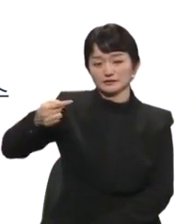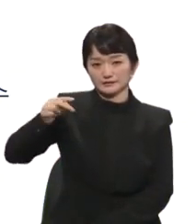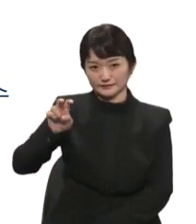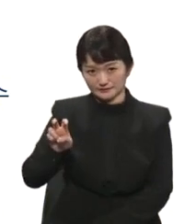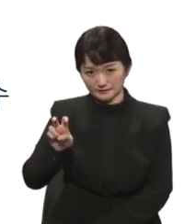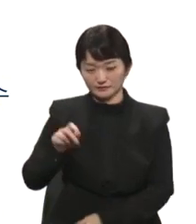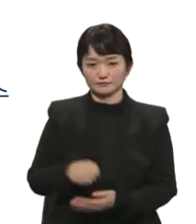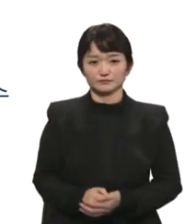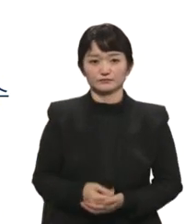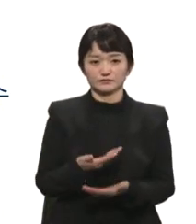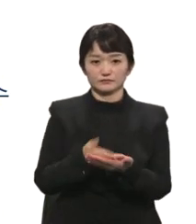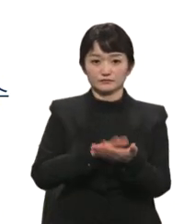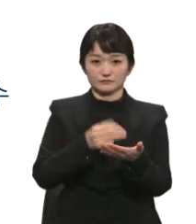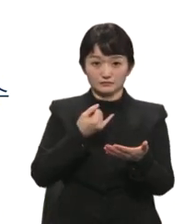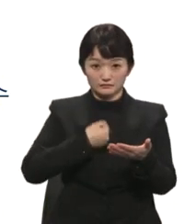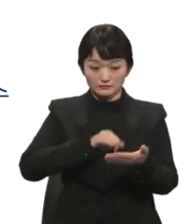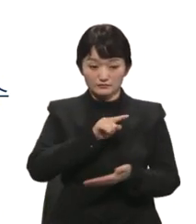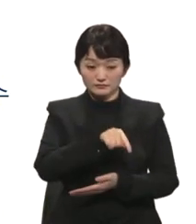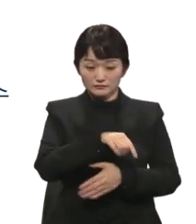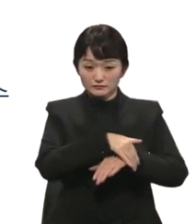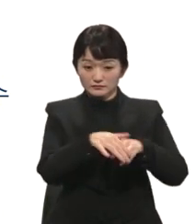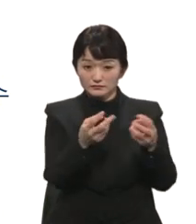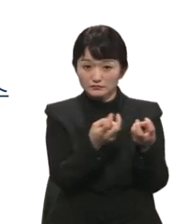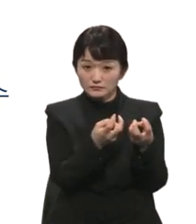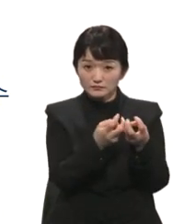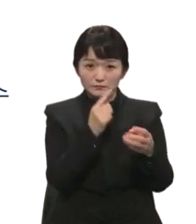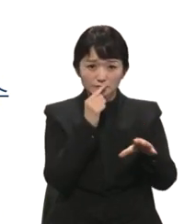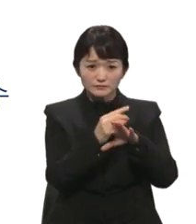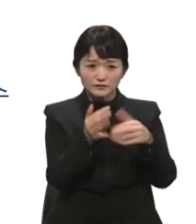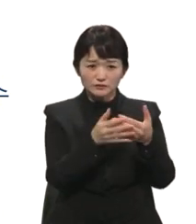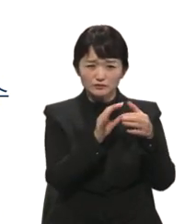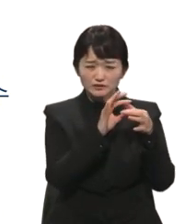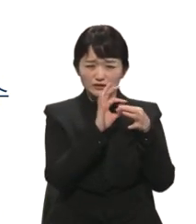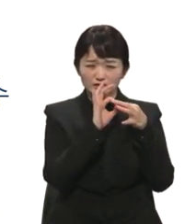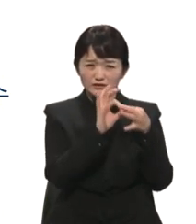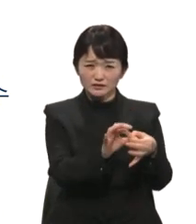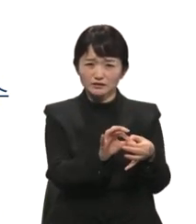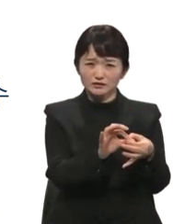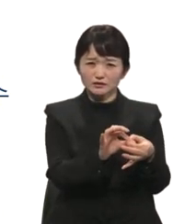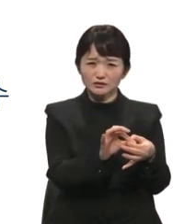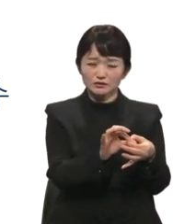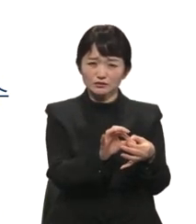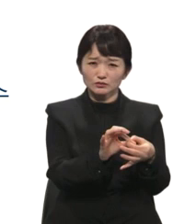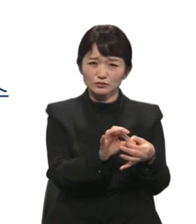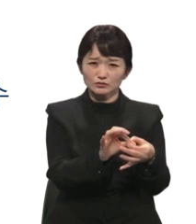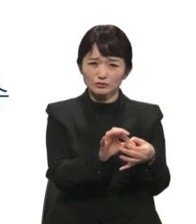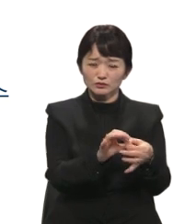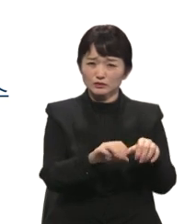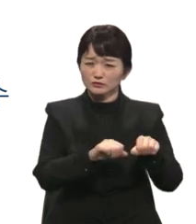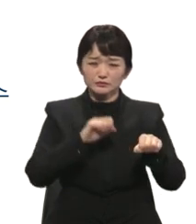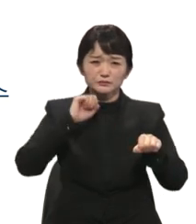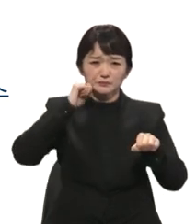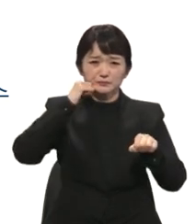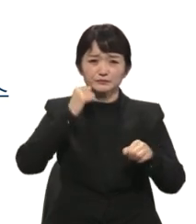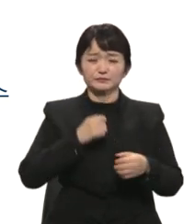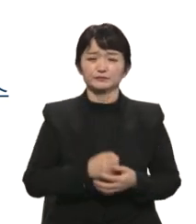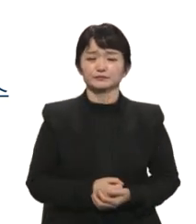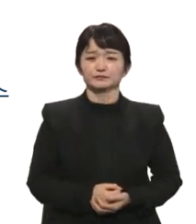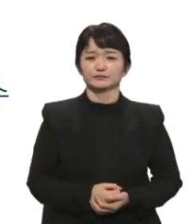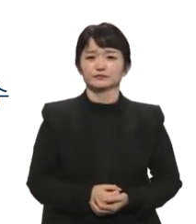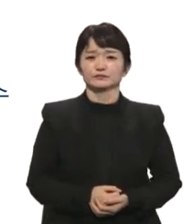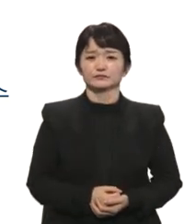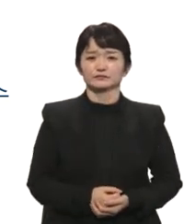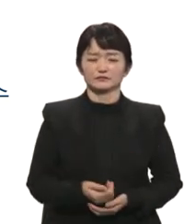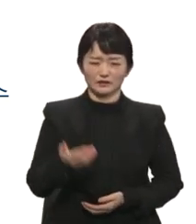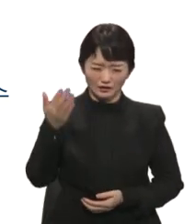기대는 어떤 전략으로는 어 민주당이 계속 가기 어렵다 이런 지적도 나오고 있 상황인데 사실 이런 지적은